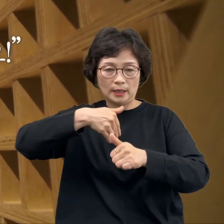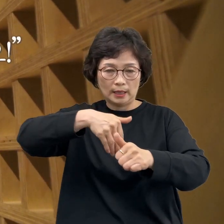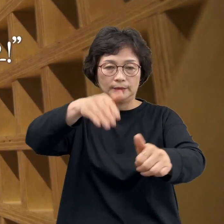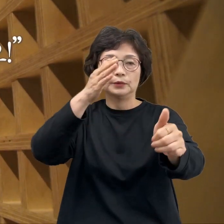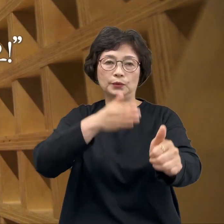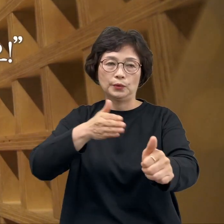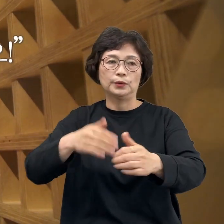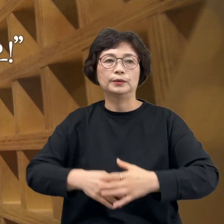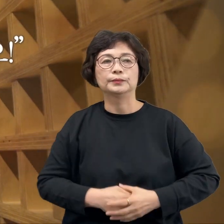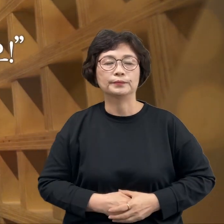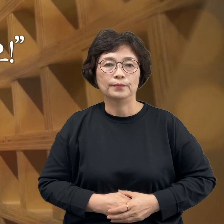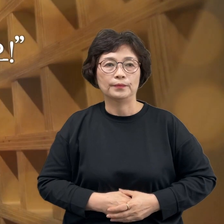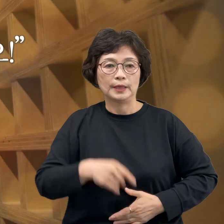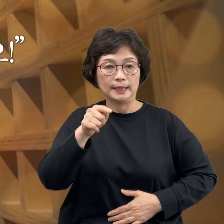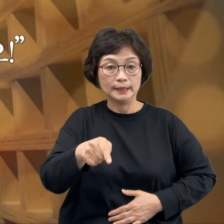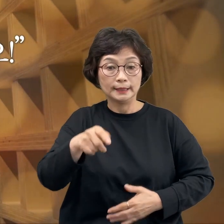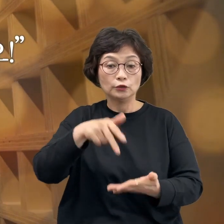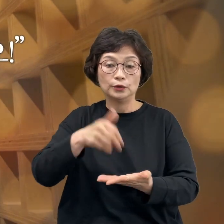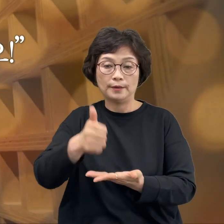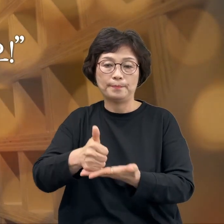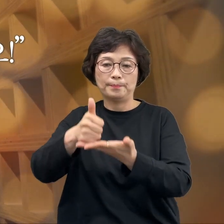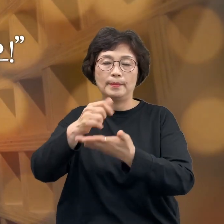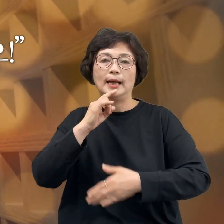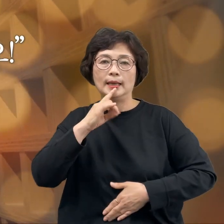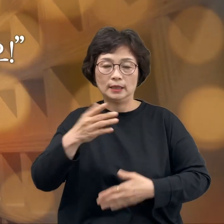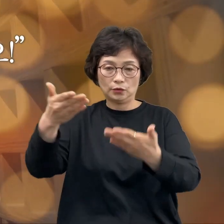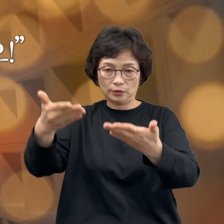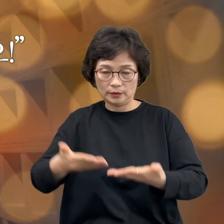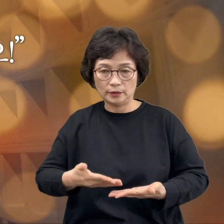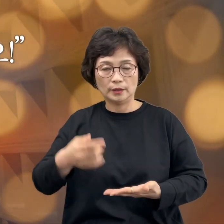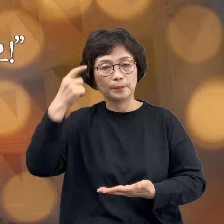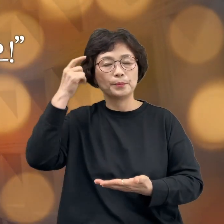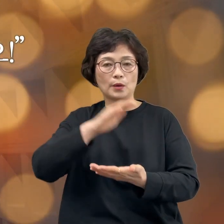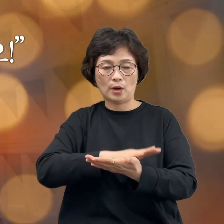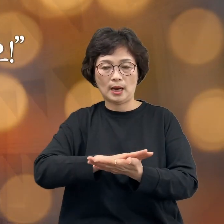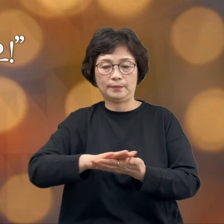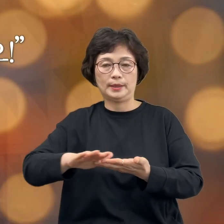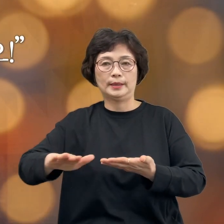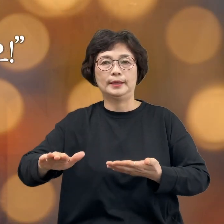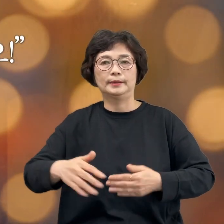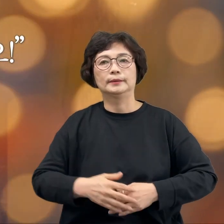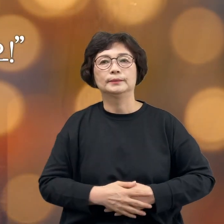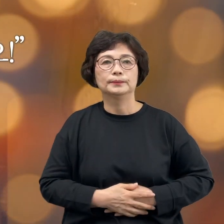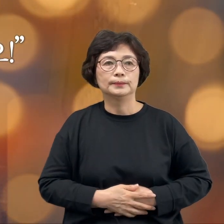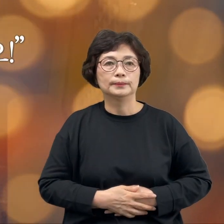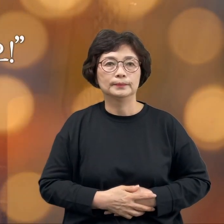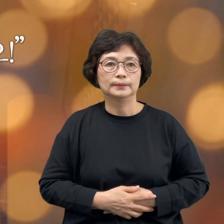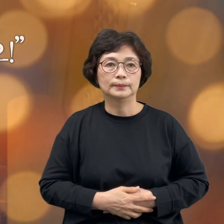이는 주님만이 주실 수 있는 평화입니다.